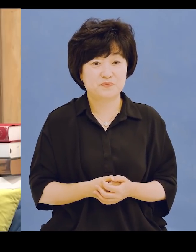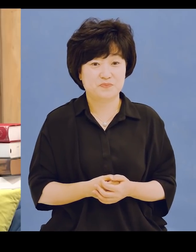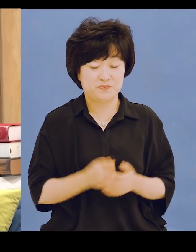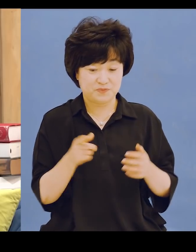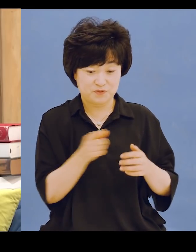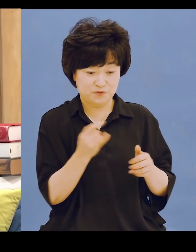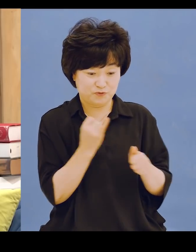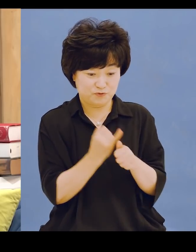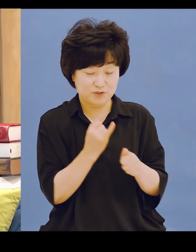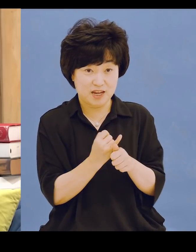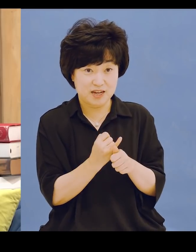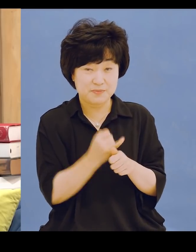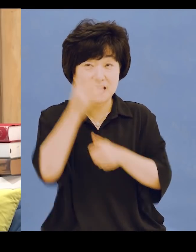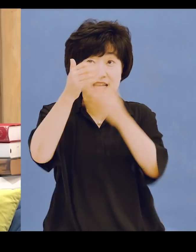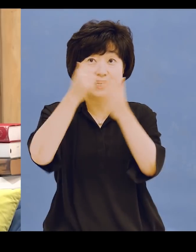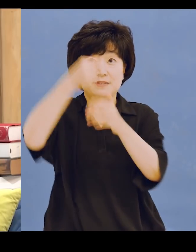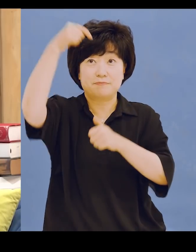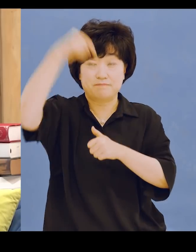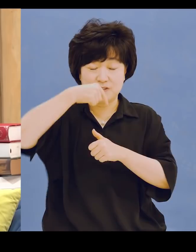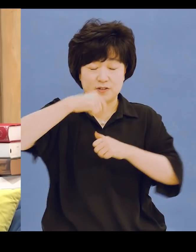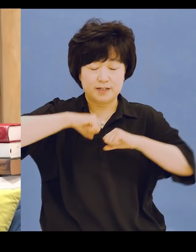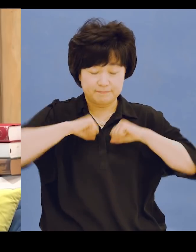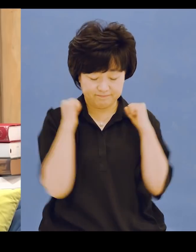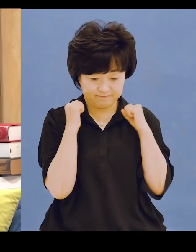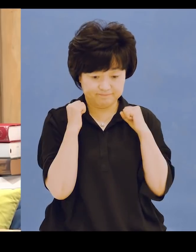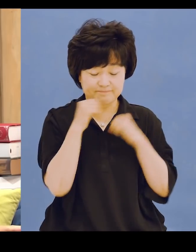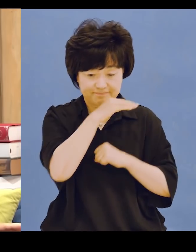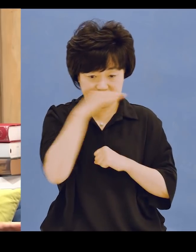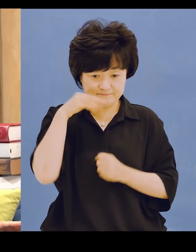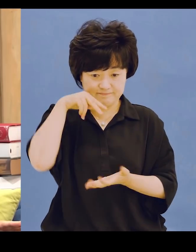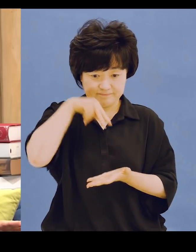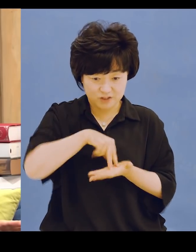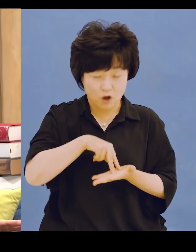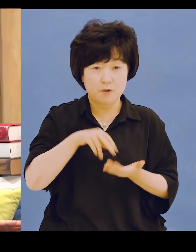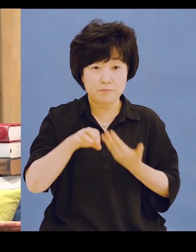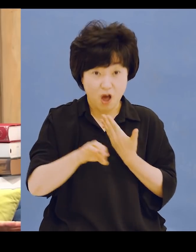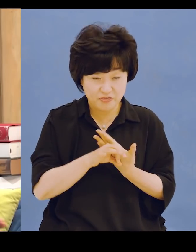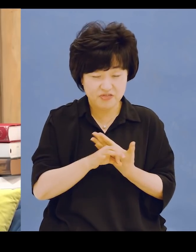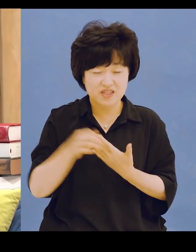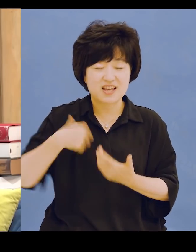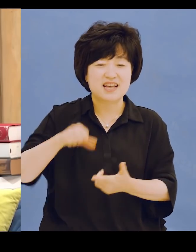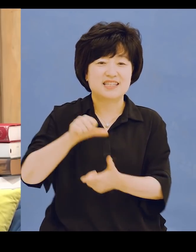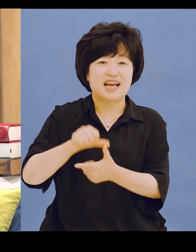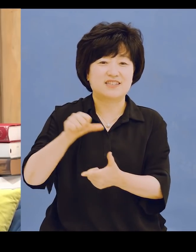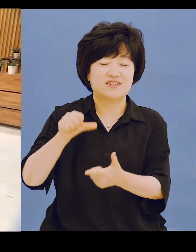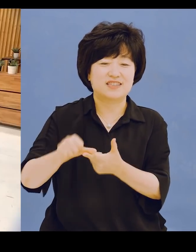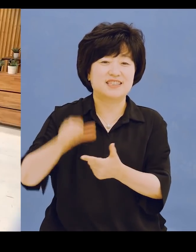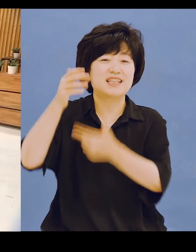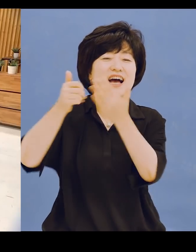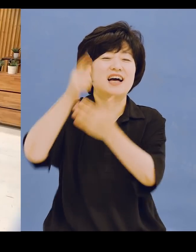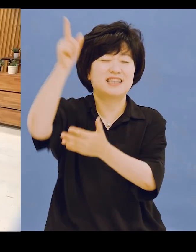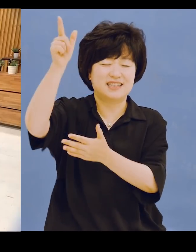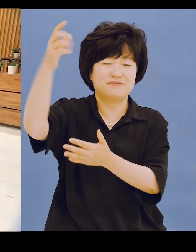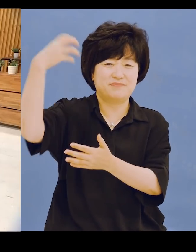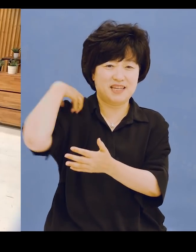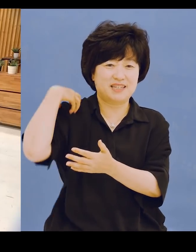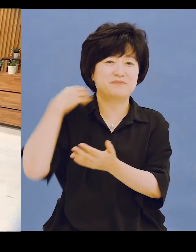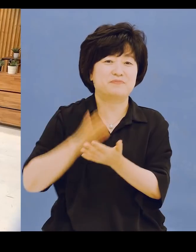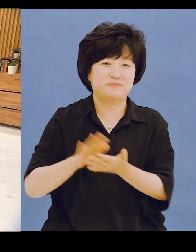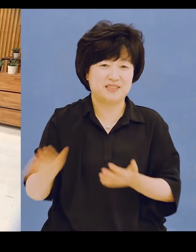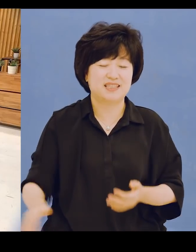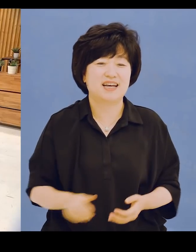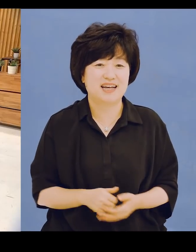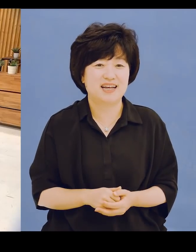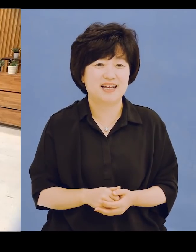두 분이 하나님 말씀에 분명하게 쓰면 자녀들은 하나님이 다 책임집니다. 네. 이게 그냥 하는